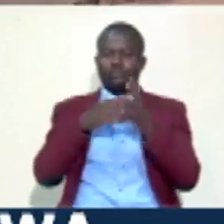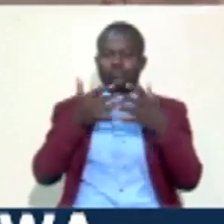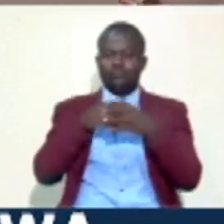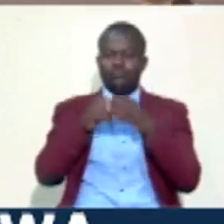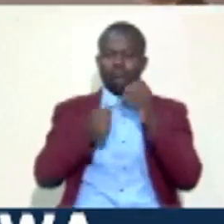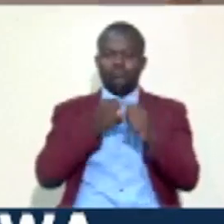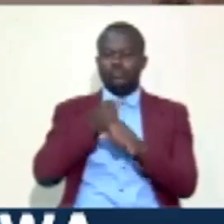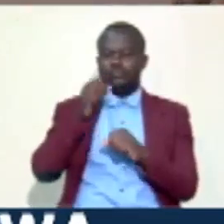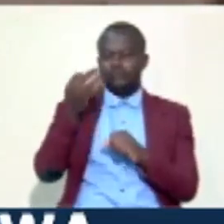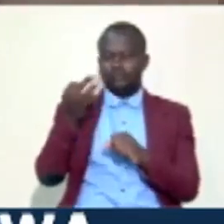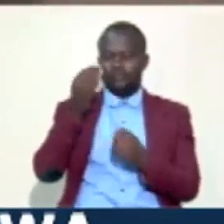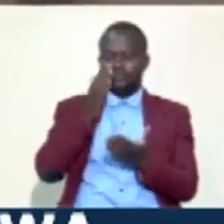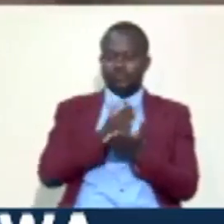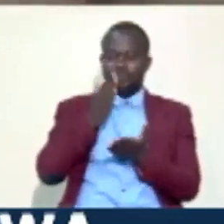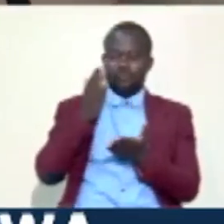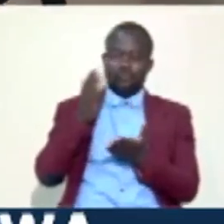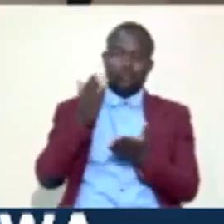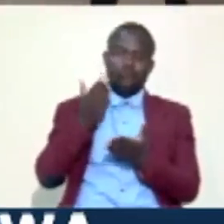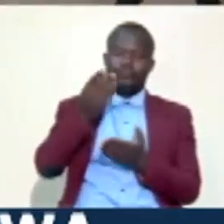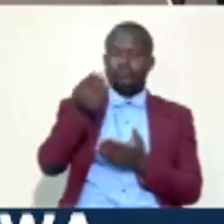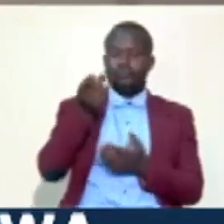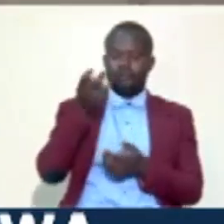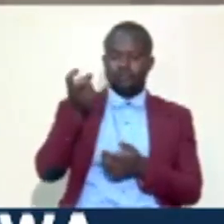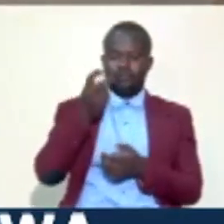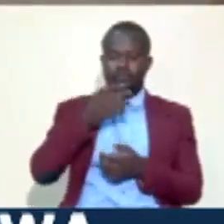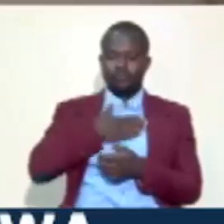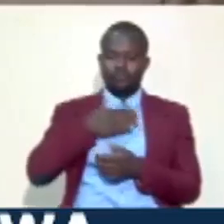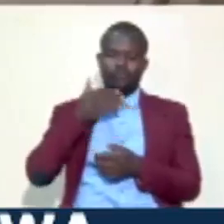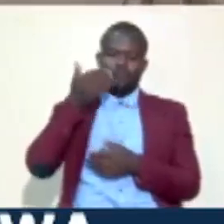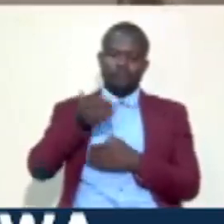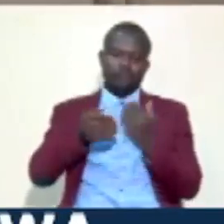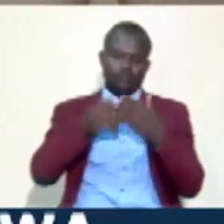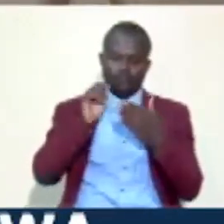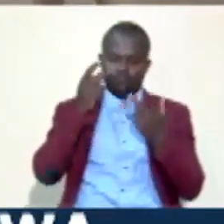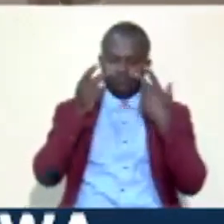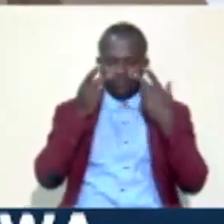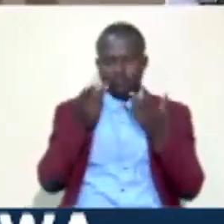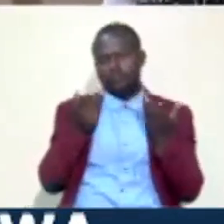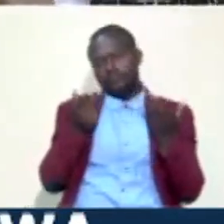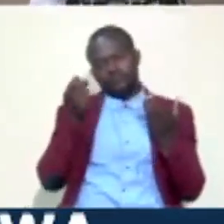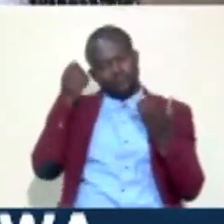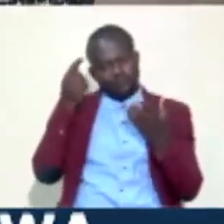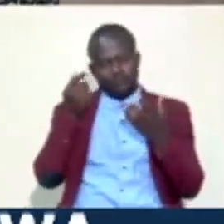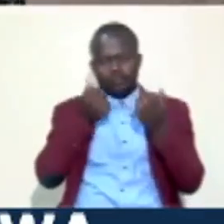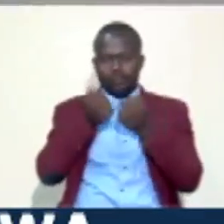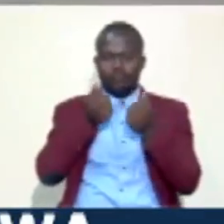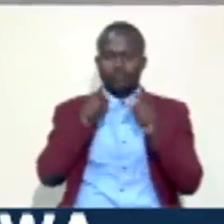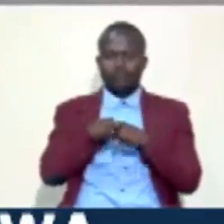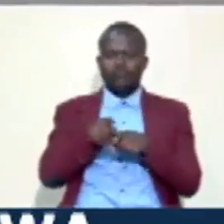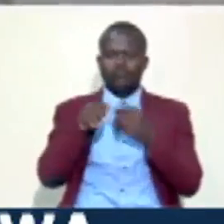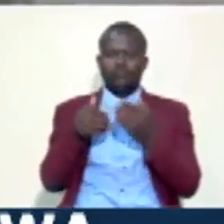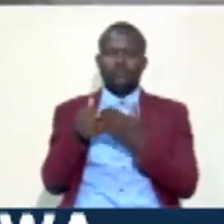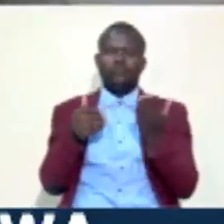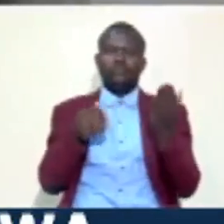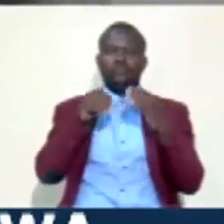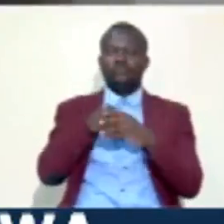itatu, wamagarika ugatwara ibyangombwa byanjye, ejo nkaba nshobora no kubura umugati. Imodoka nk'izi dutwara zitwara abagenzi ijya